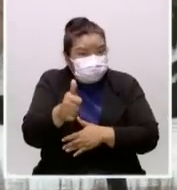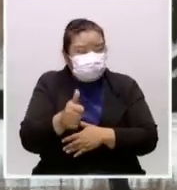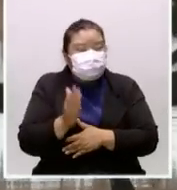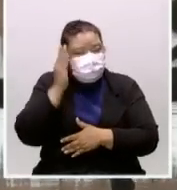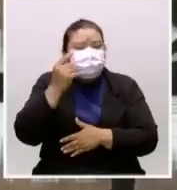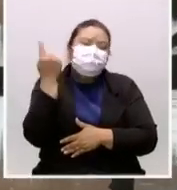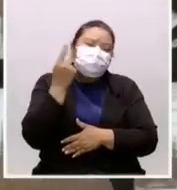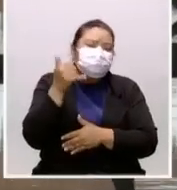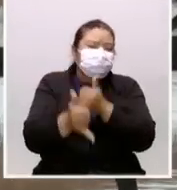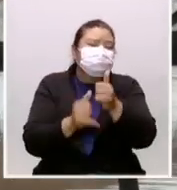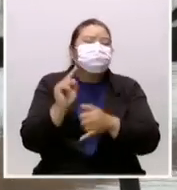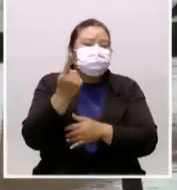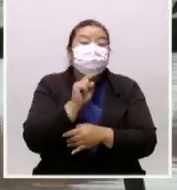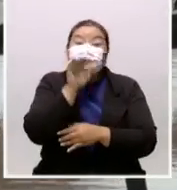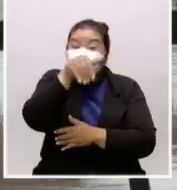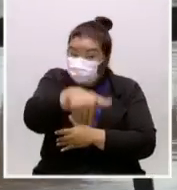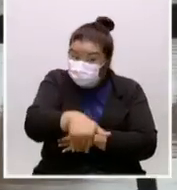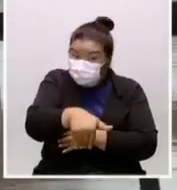ะได้กลับมาเที่ยวกันอีกครั้งนึงแหละครับ